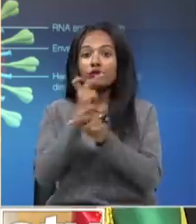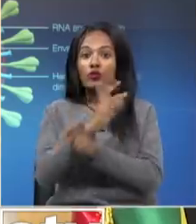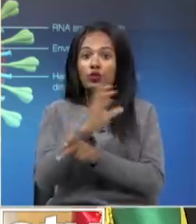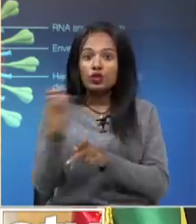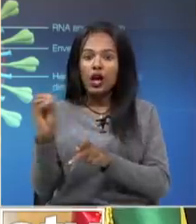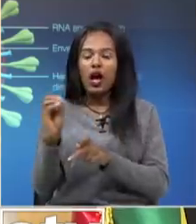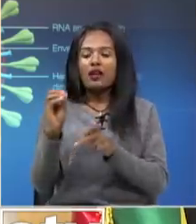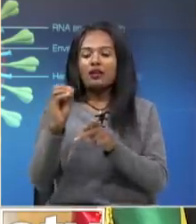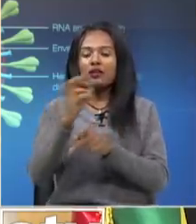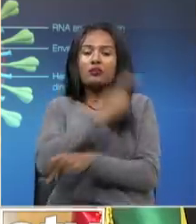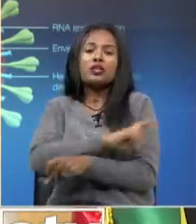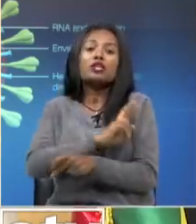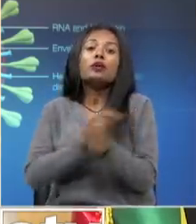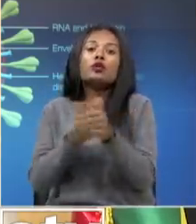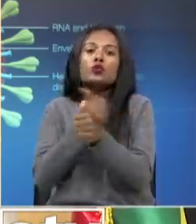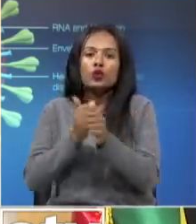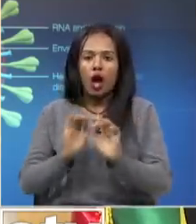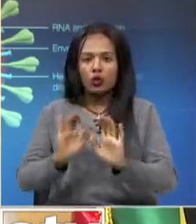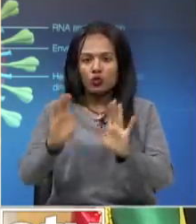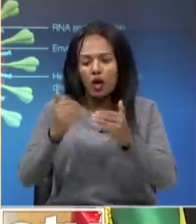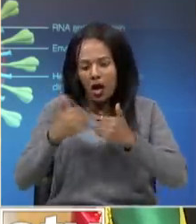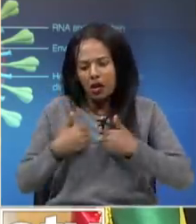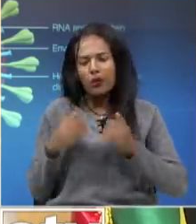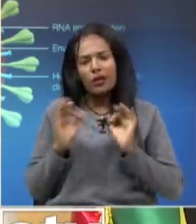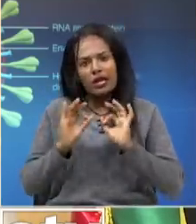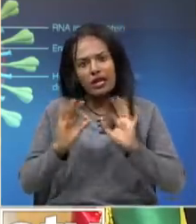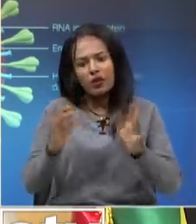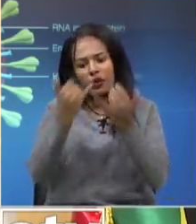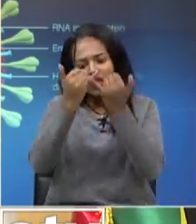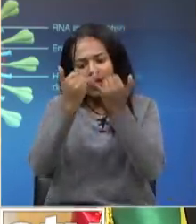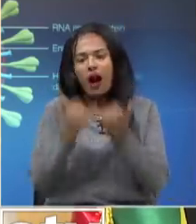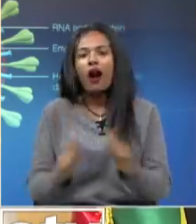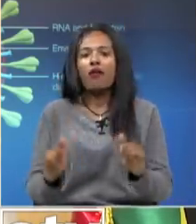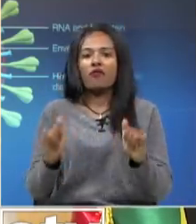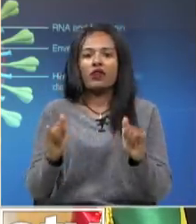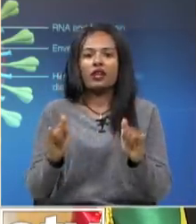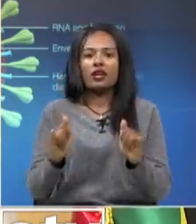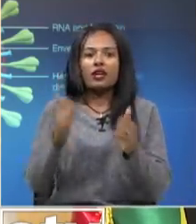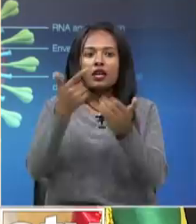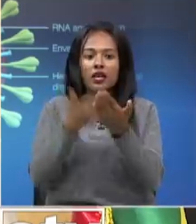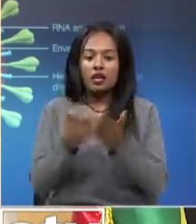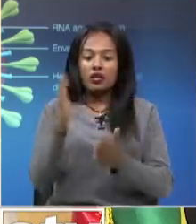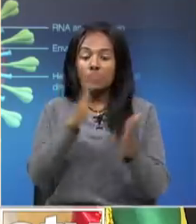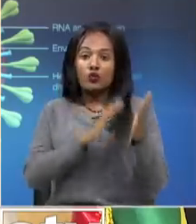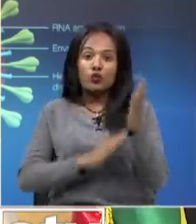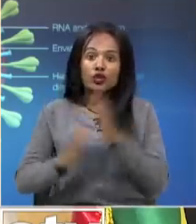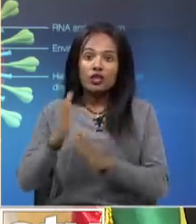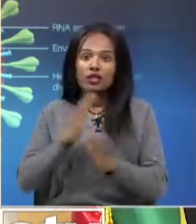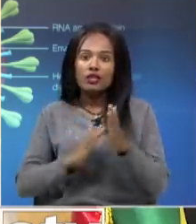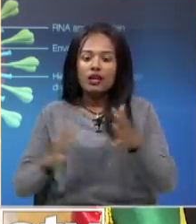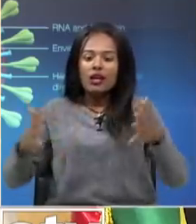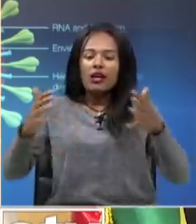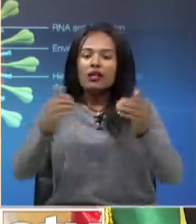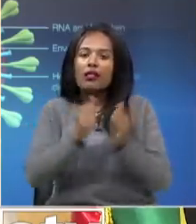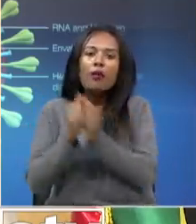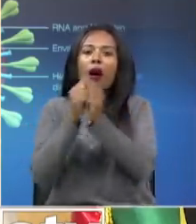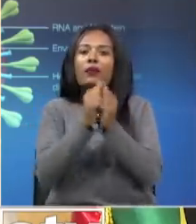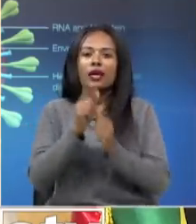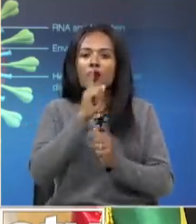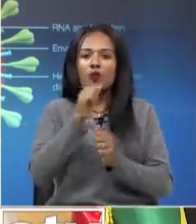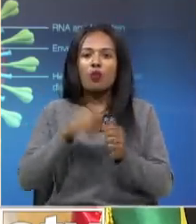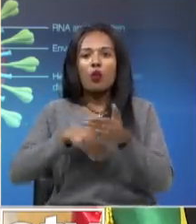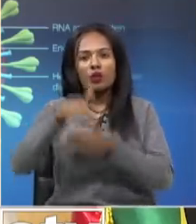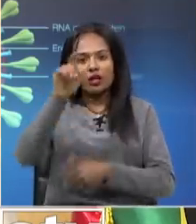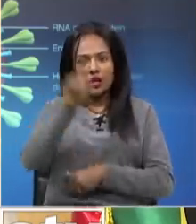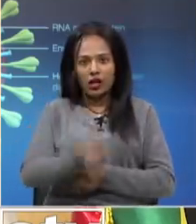ምእመኑም ራሱ ያለው ለሌለው እያካፈለ ይህንን ችግር ተባብረን ነው መወጣት